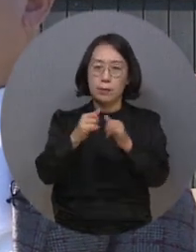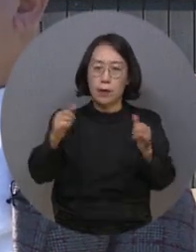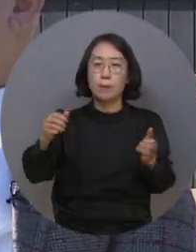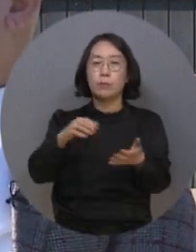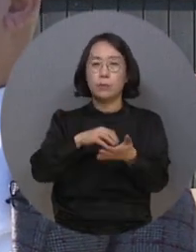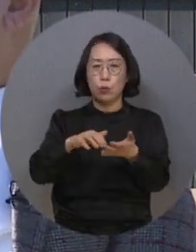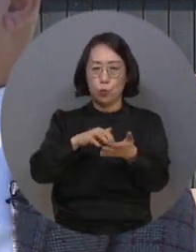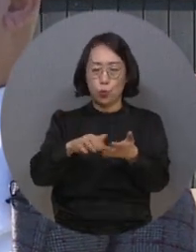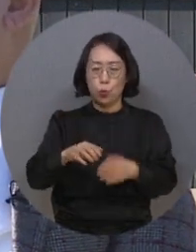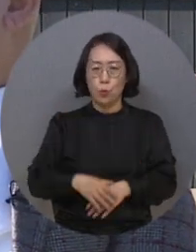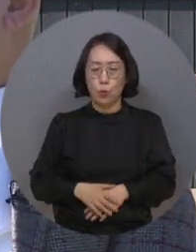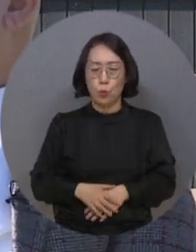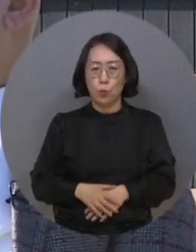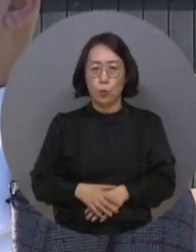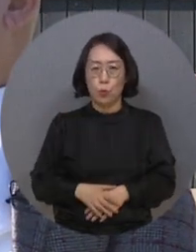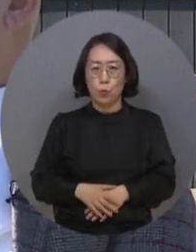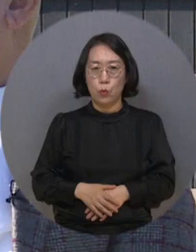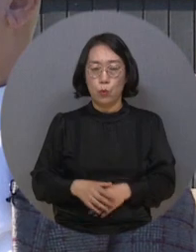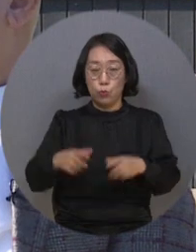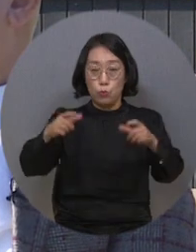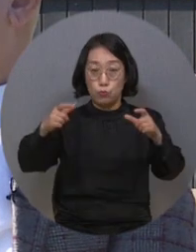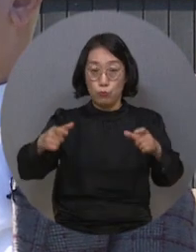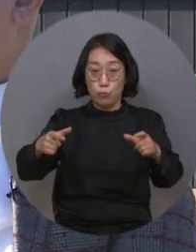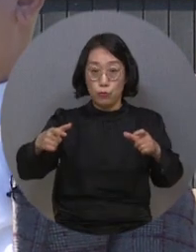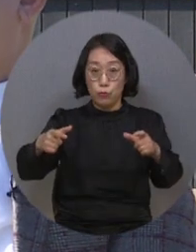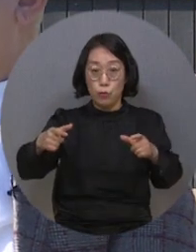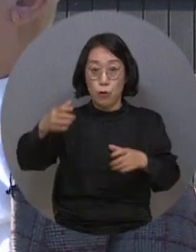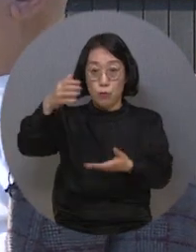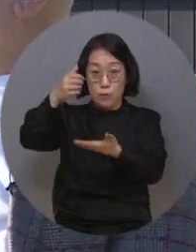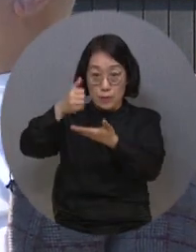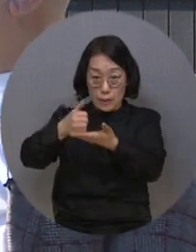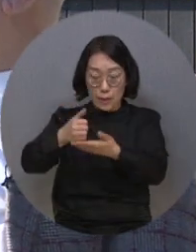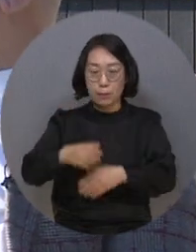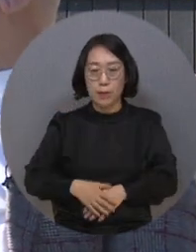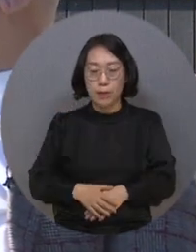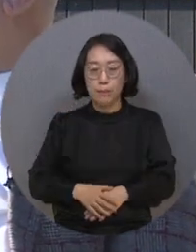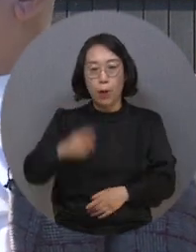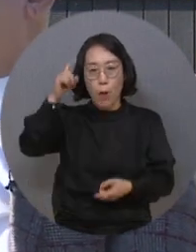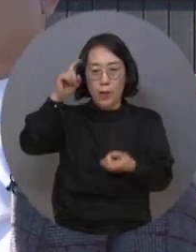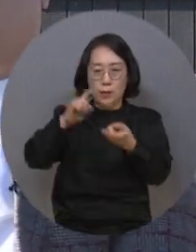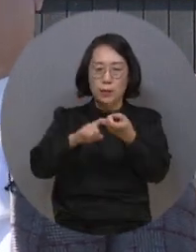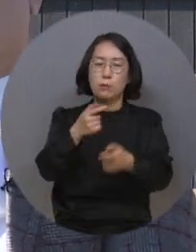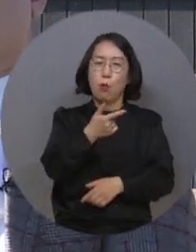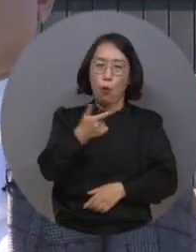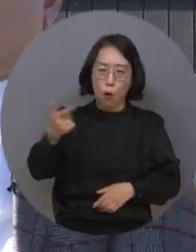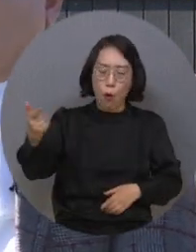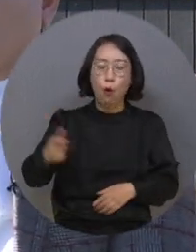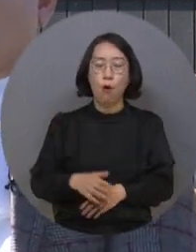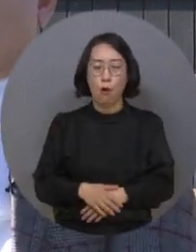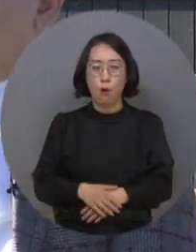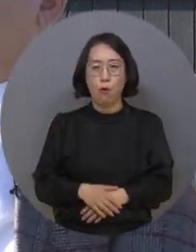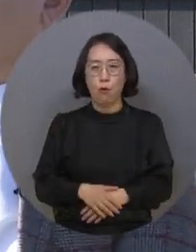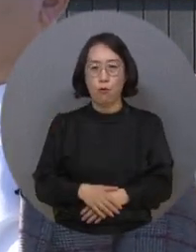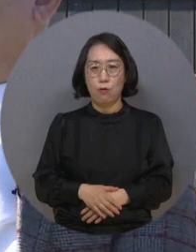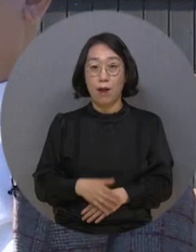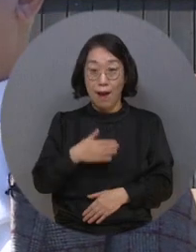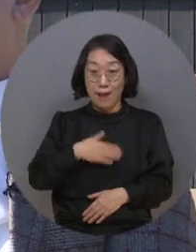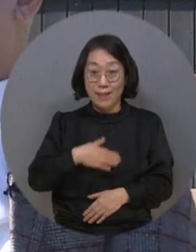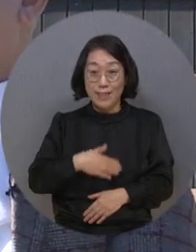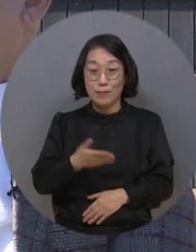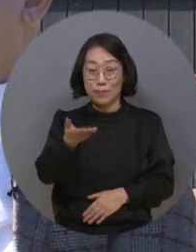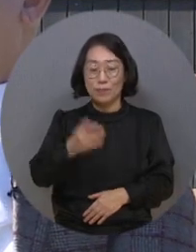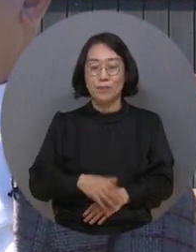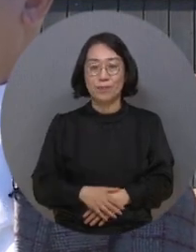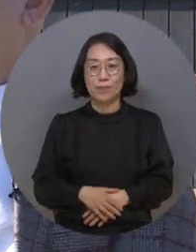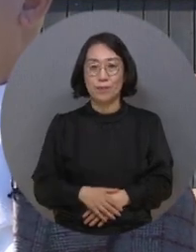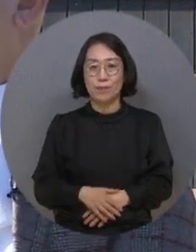관악구청장님이 장애인에 대한 그 관심도가 굉장히 높습니다. 아, 박진영 구청장님. 네. 아, 잘 아시네요. 네네.